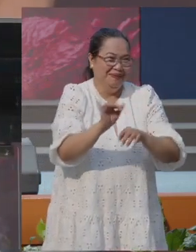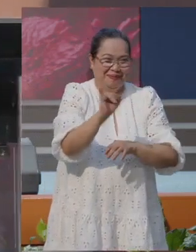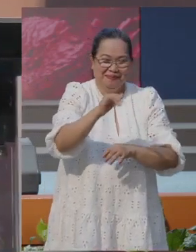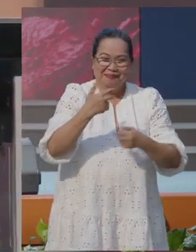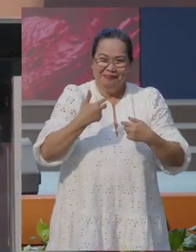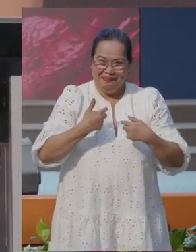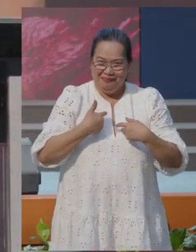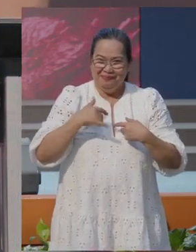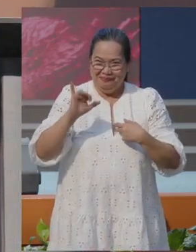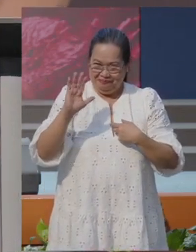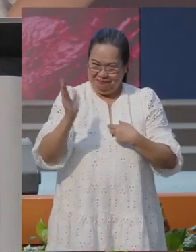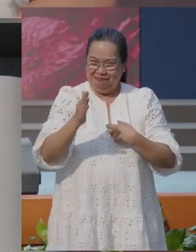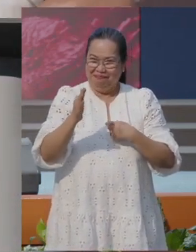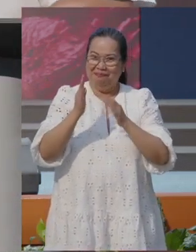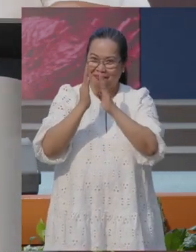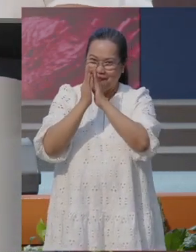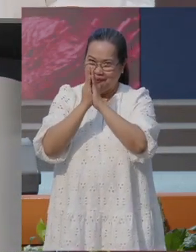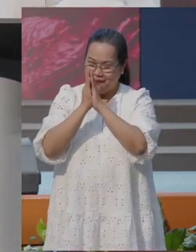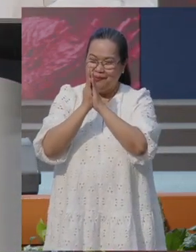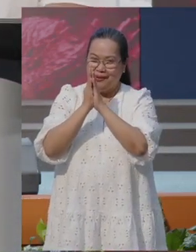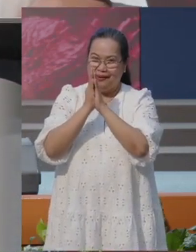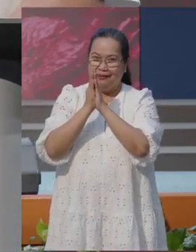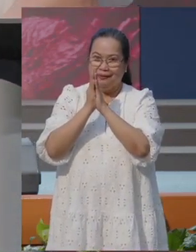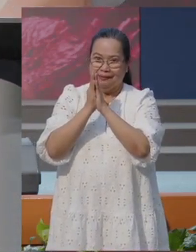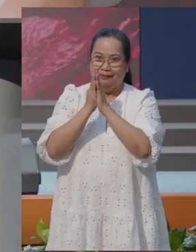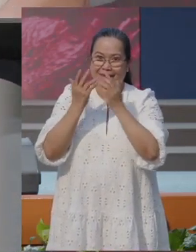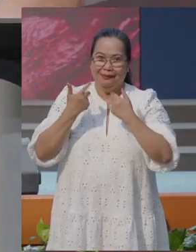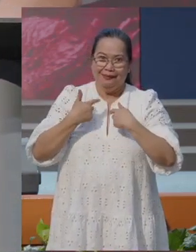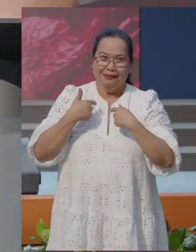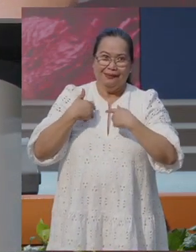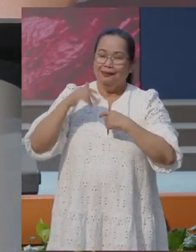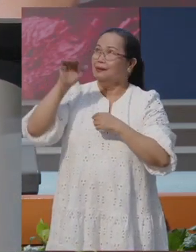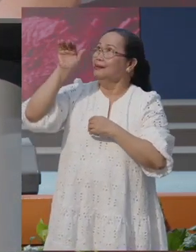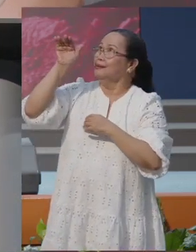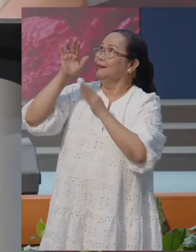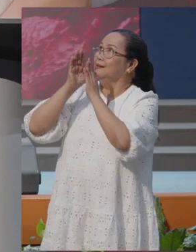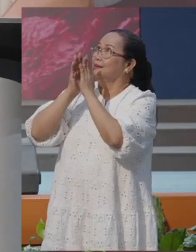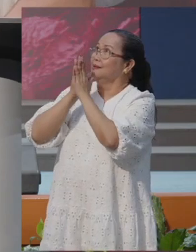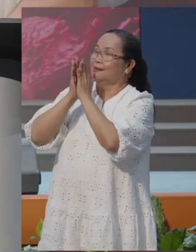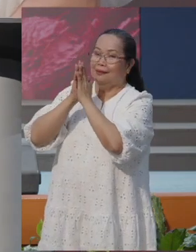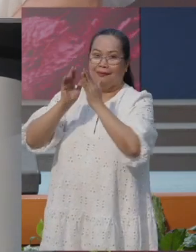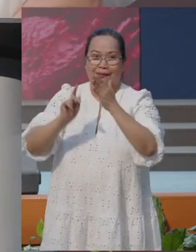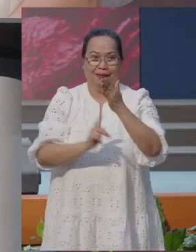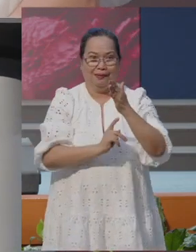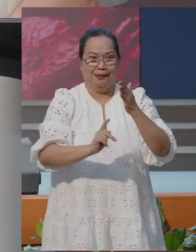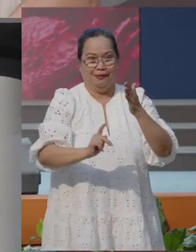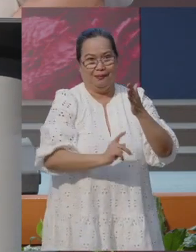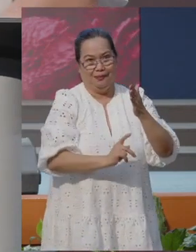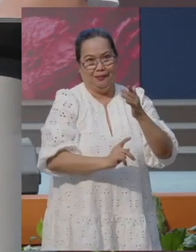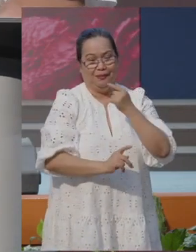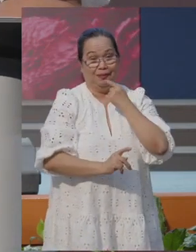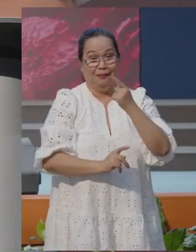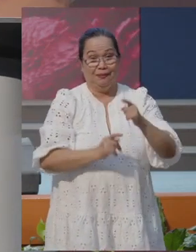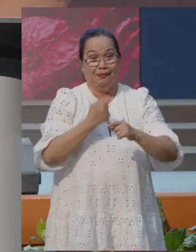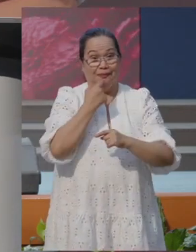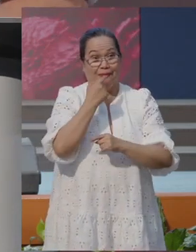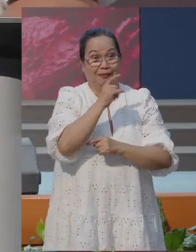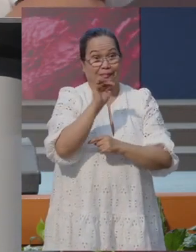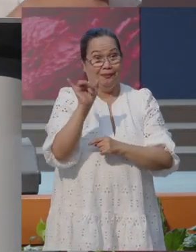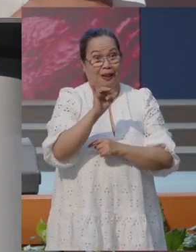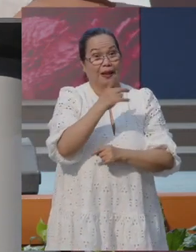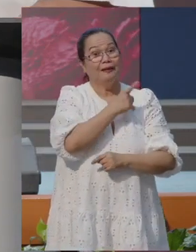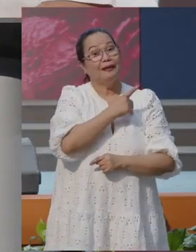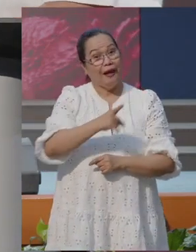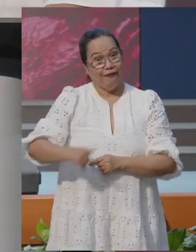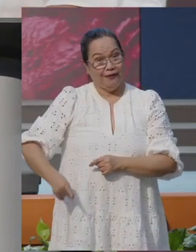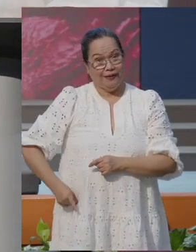mga imprecatory prayer sa Biblia? Mga kapatid, yung imprecatory prayer na yun nasa Psalms. Ang sumasambitla po noon si David,